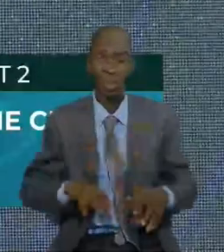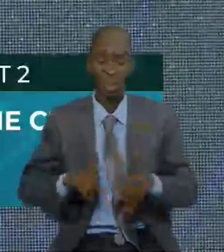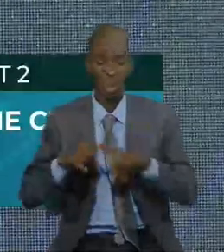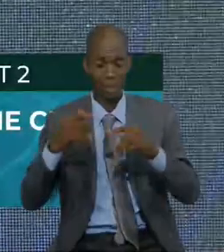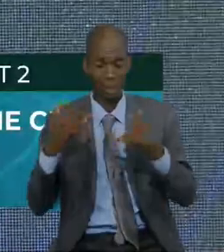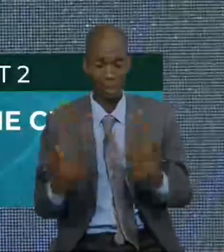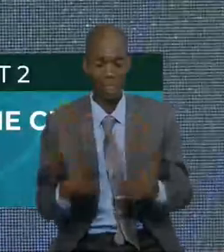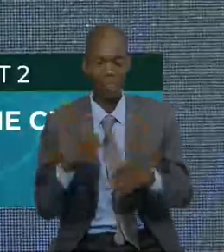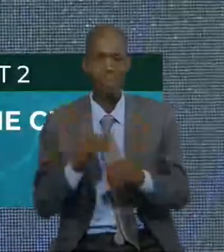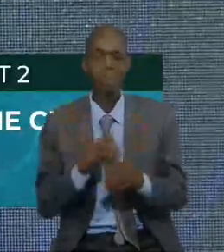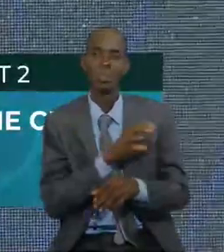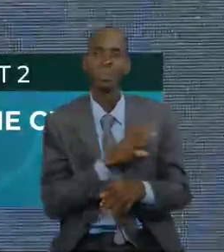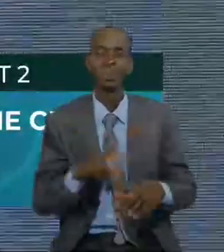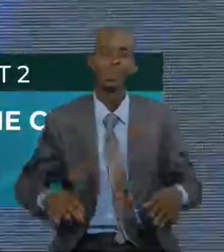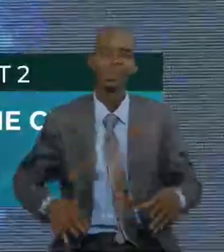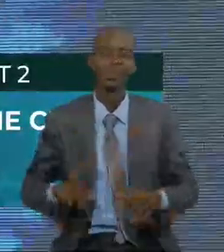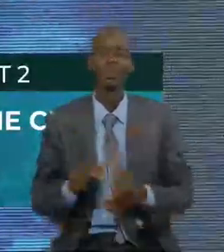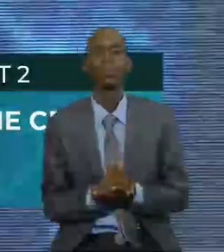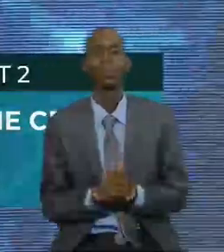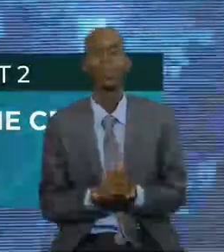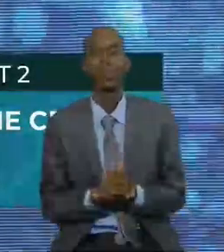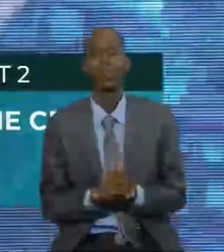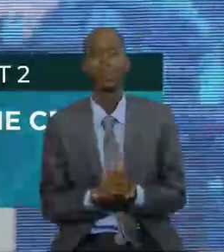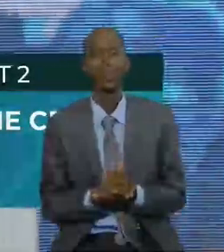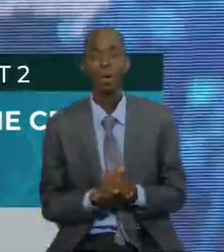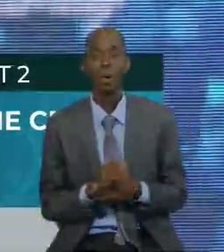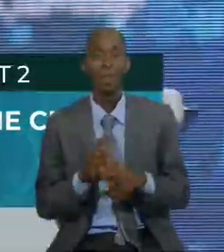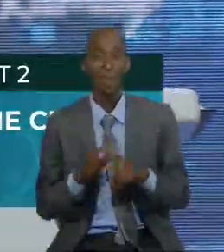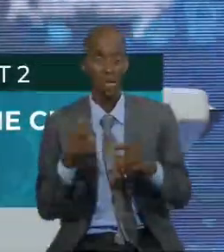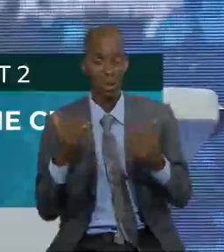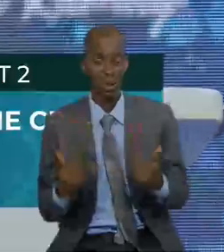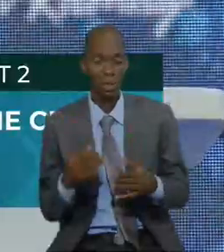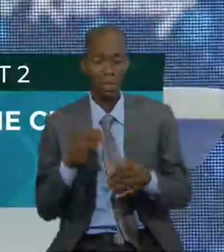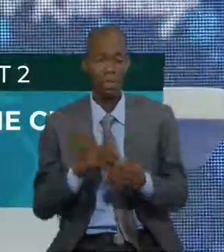nous ne sommes plus contre Christ mais maintenant en Christ